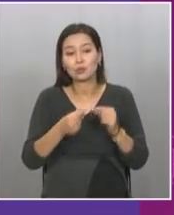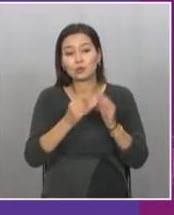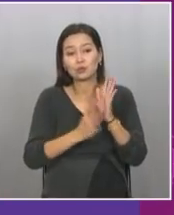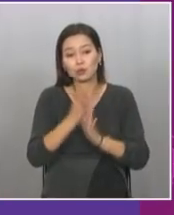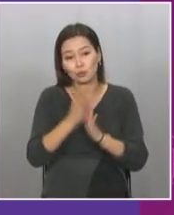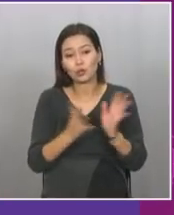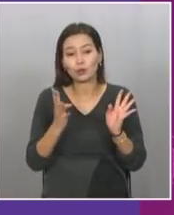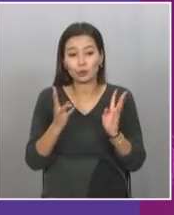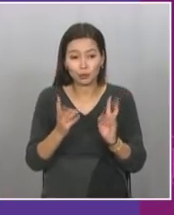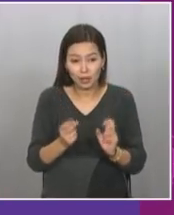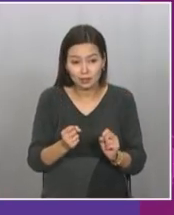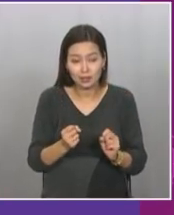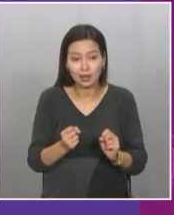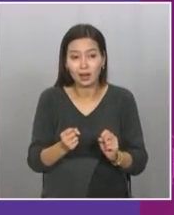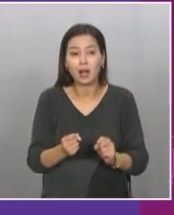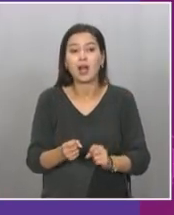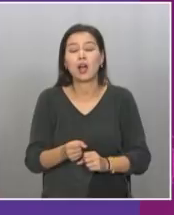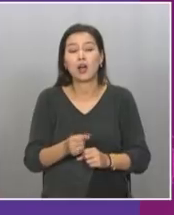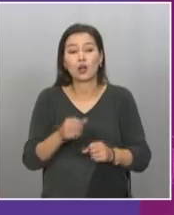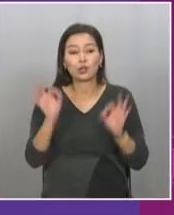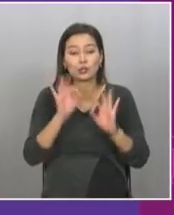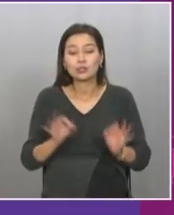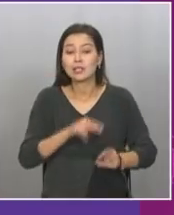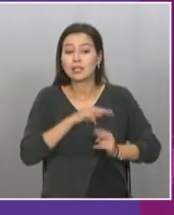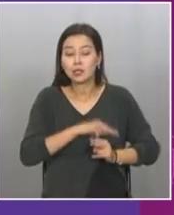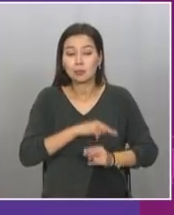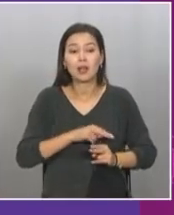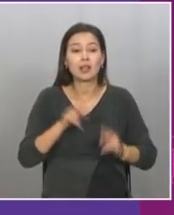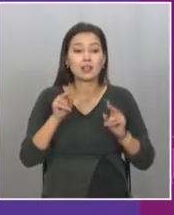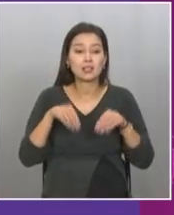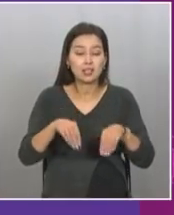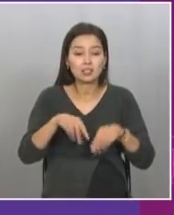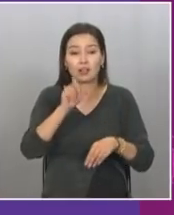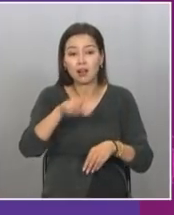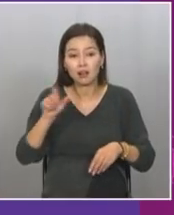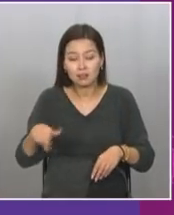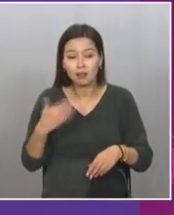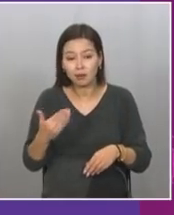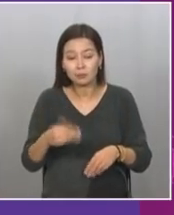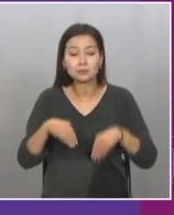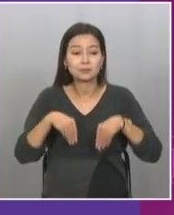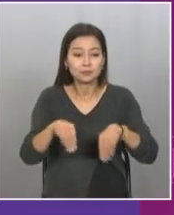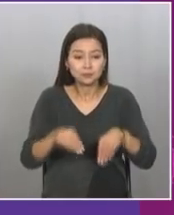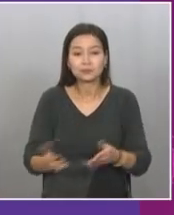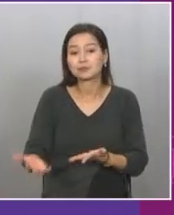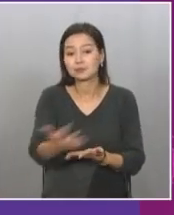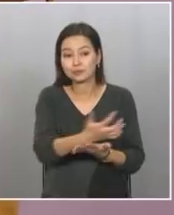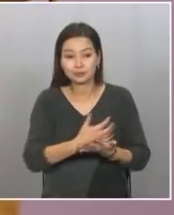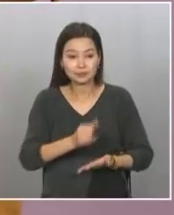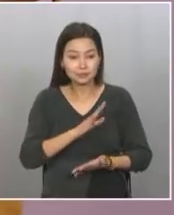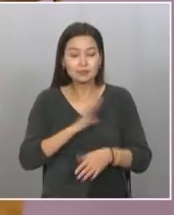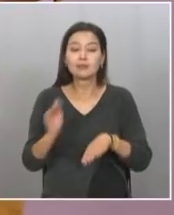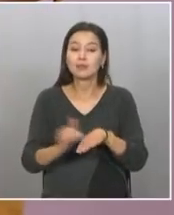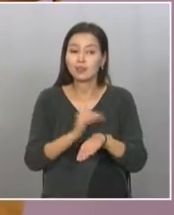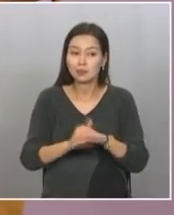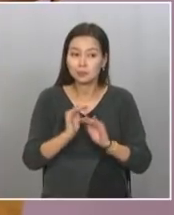қурады. Күзгі еңбек. Егіншілер астығын жинады. Жарайсыңдар, балалар.